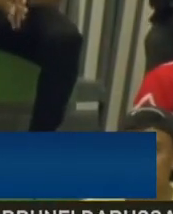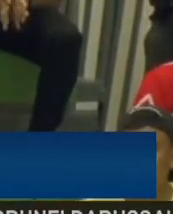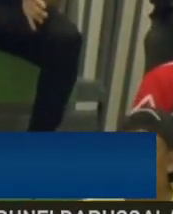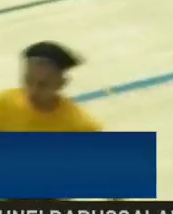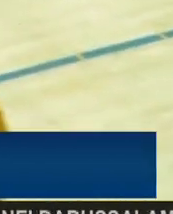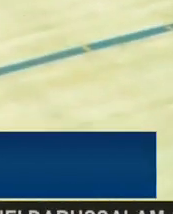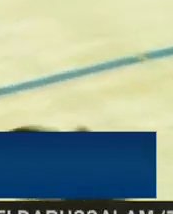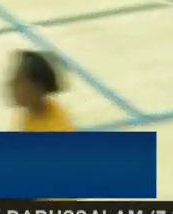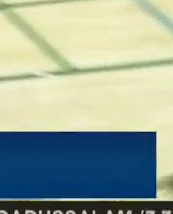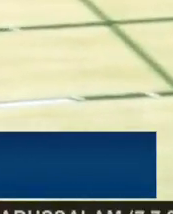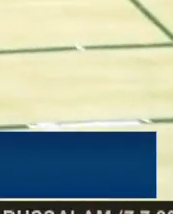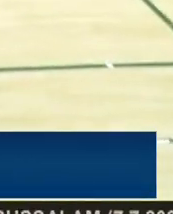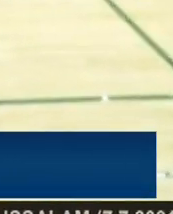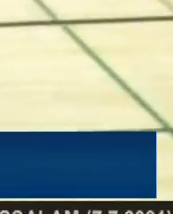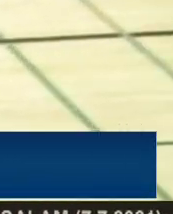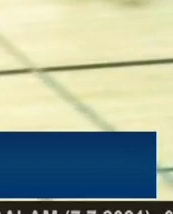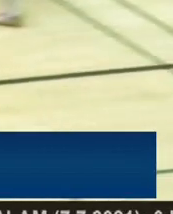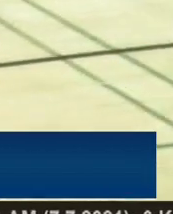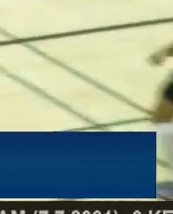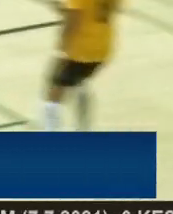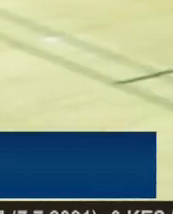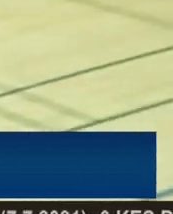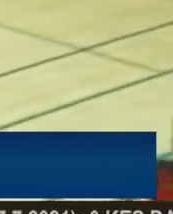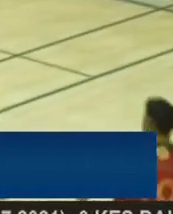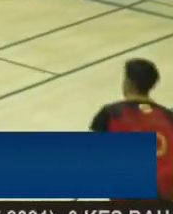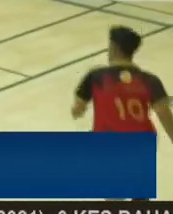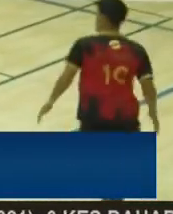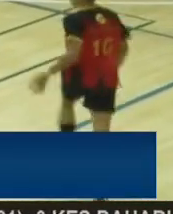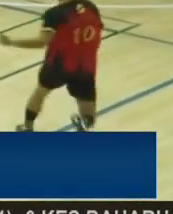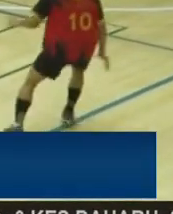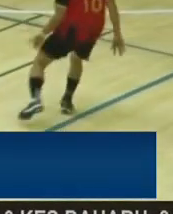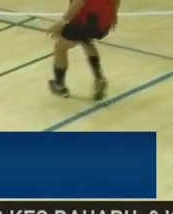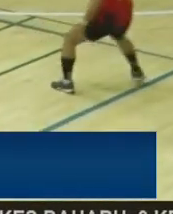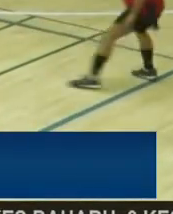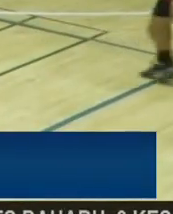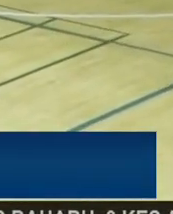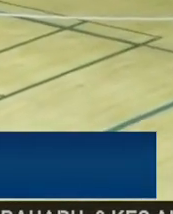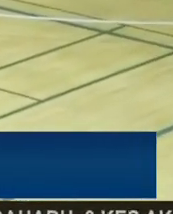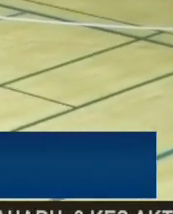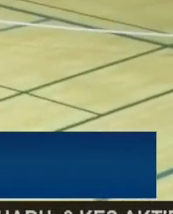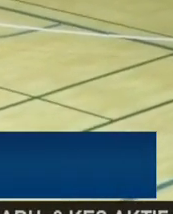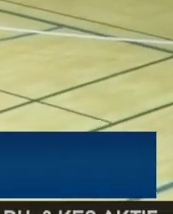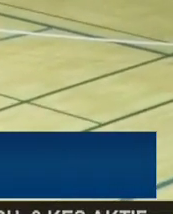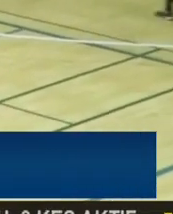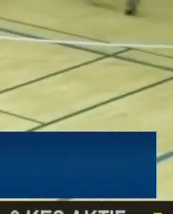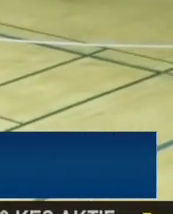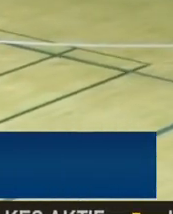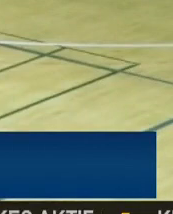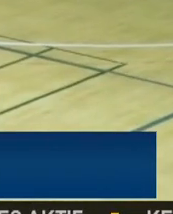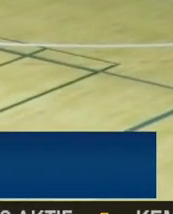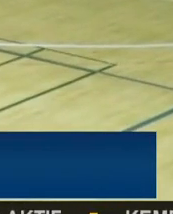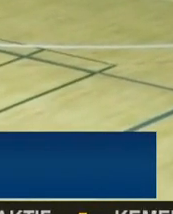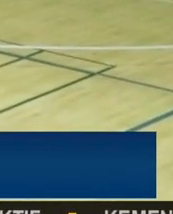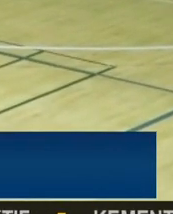menggetarkan gawang dididik untuk MCB selesai di depan tiga kosong dengan pada minum akhir babak pertama